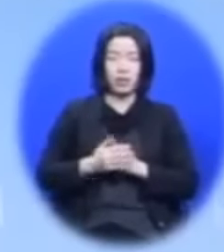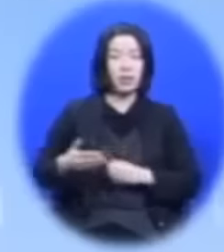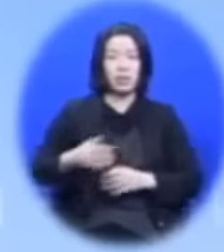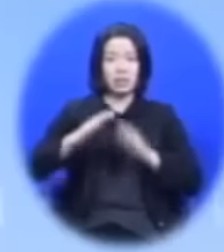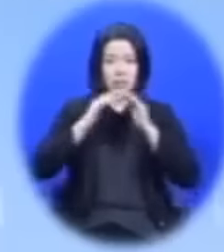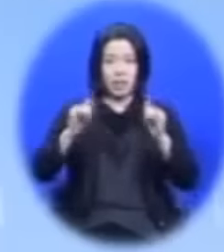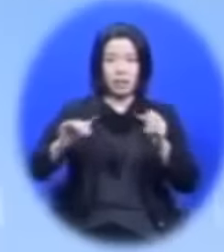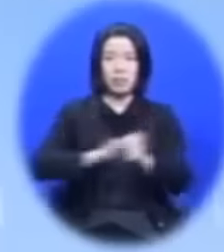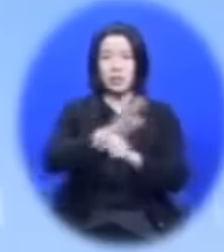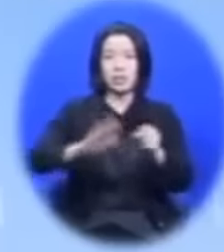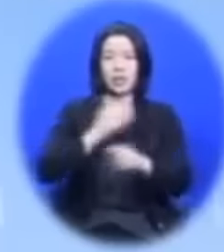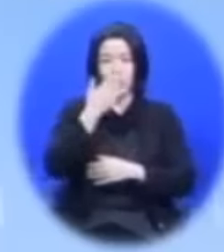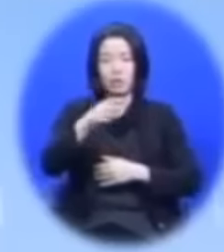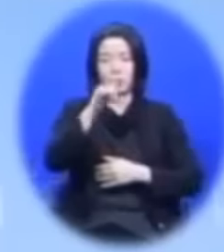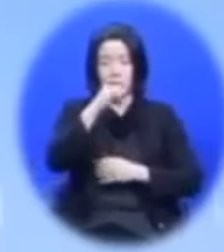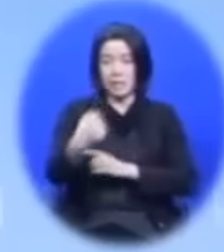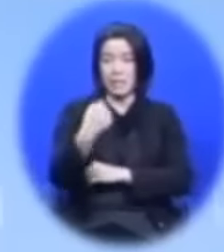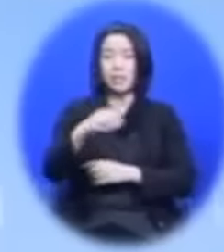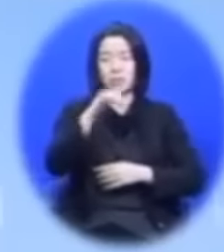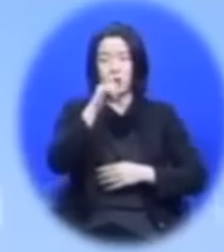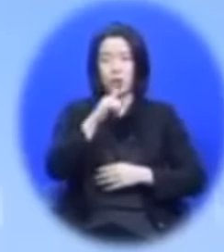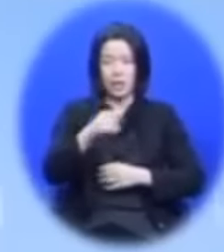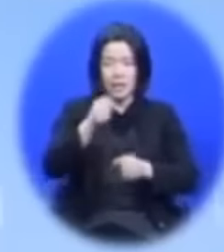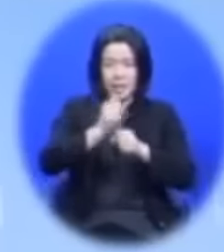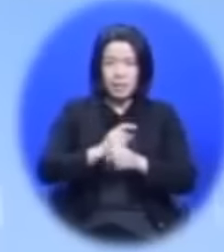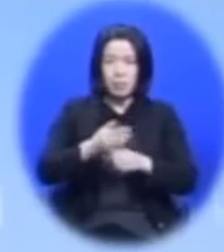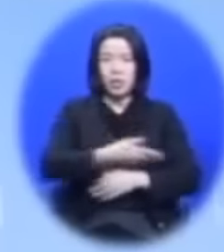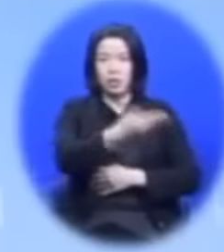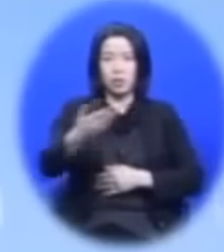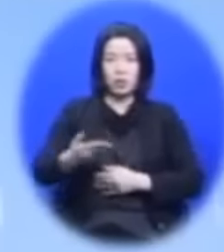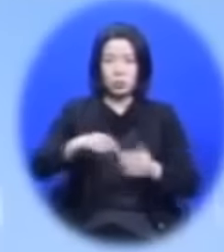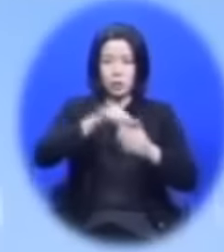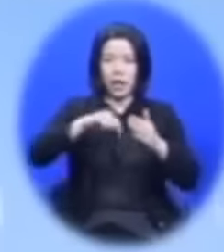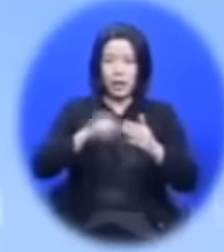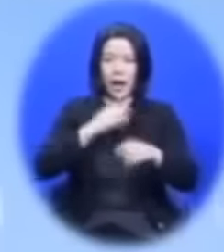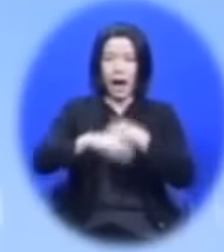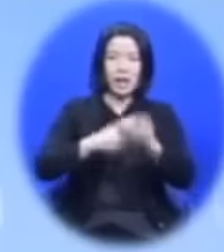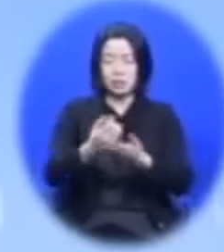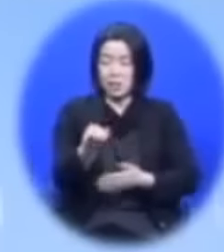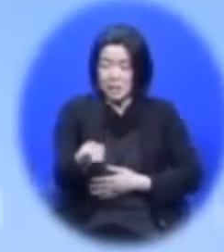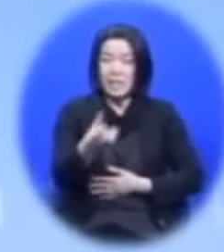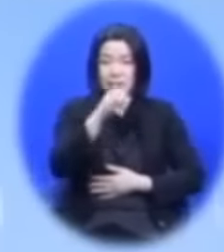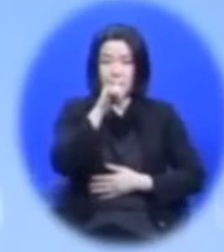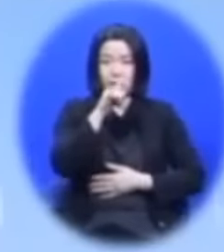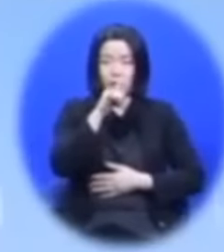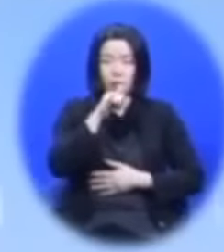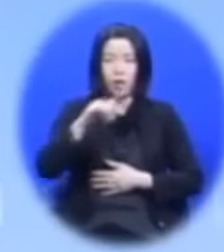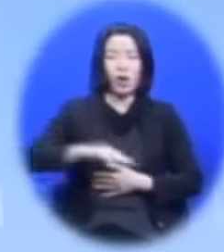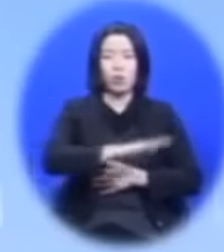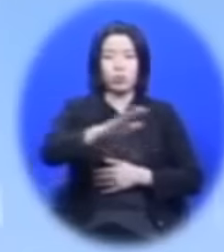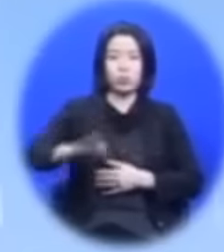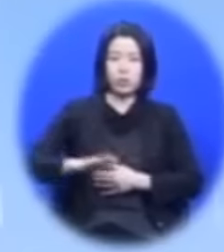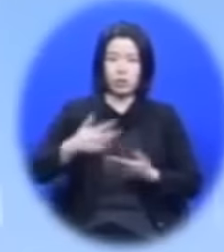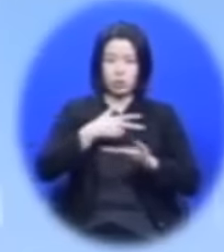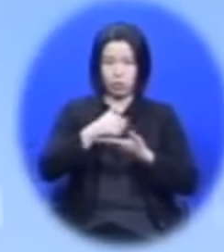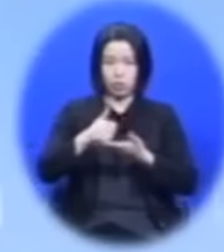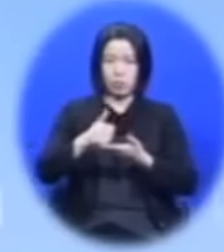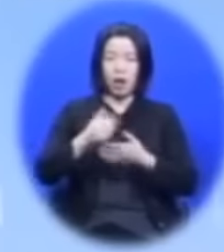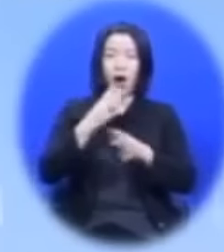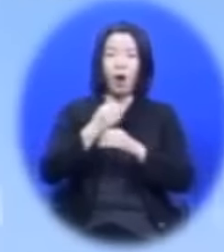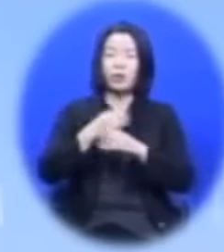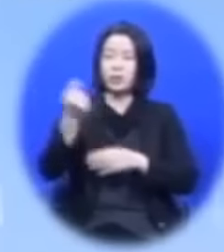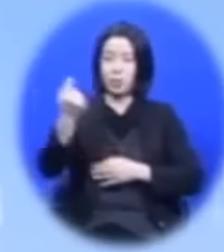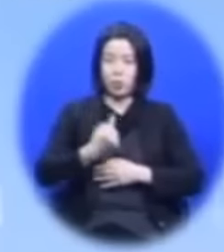사람을 사랑할 수 있는 힘이 있어요. 이미 여러분 안에 하나님의 씨가 있어요. 우리 주님은 언제